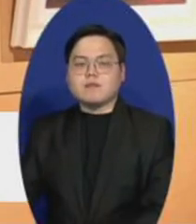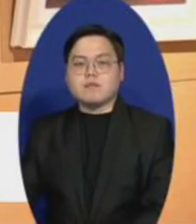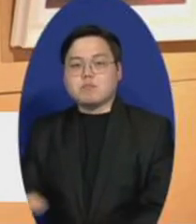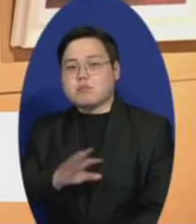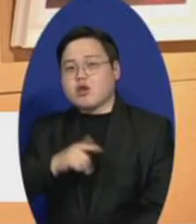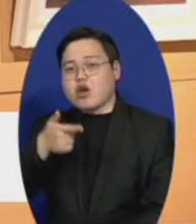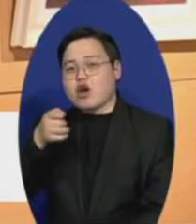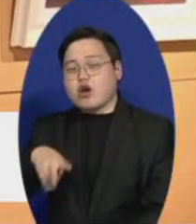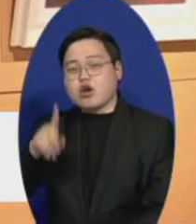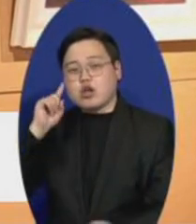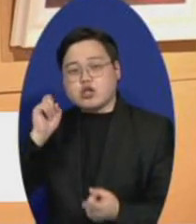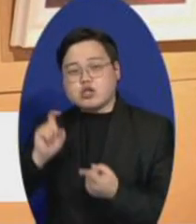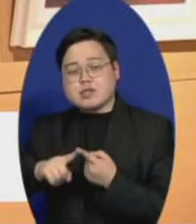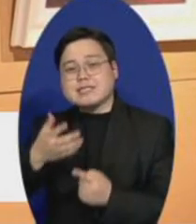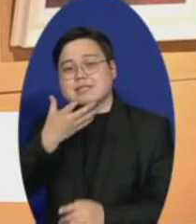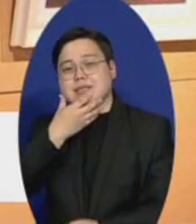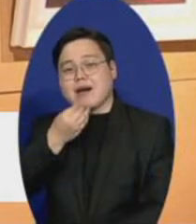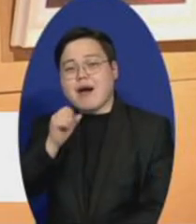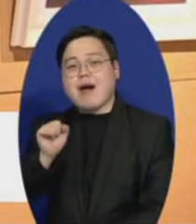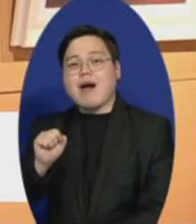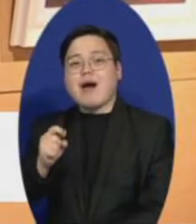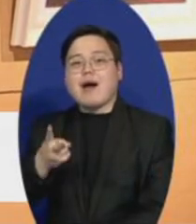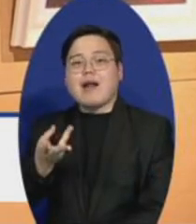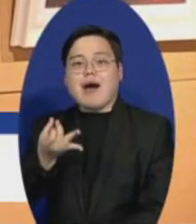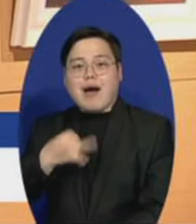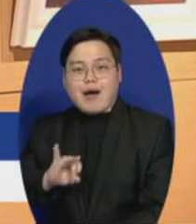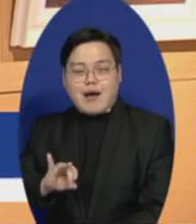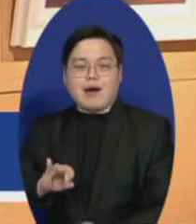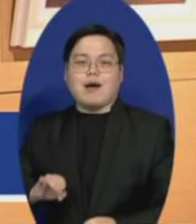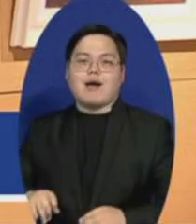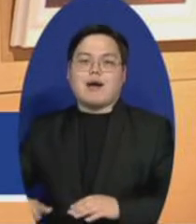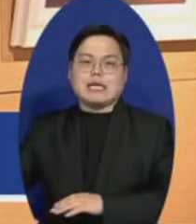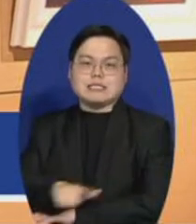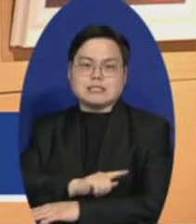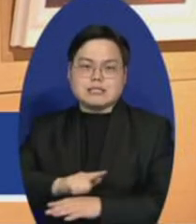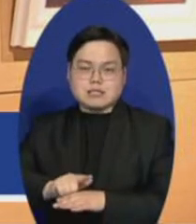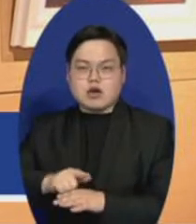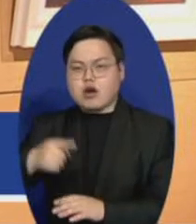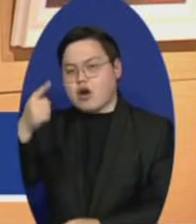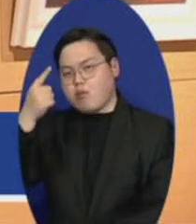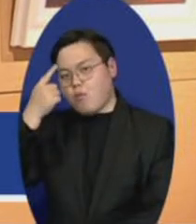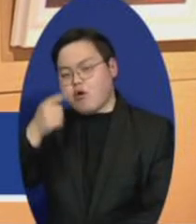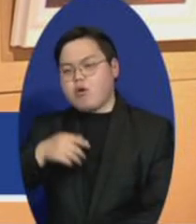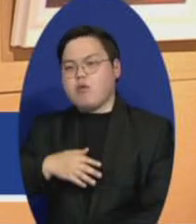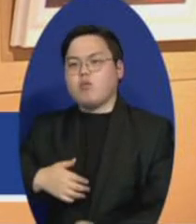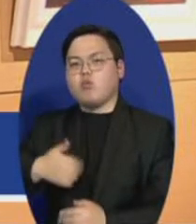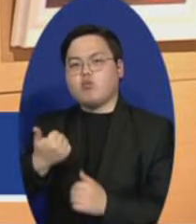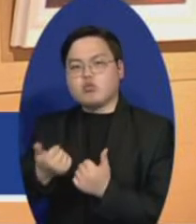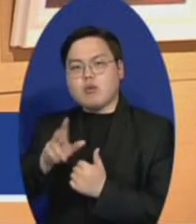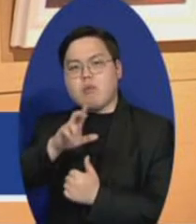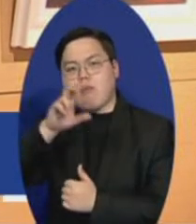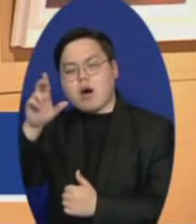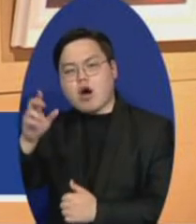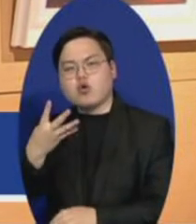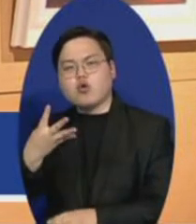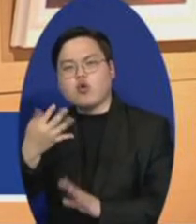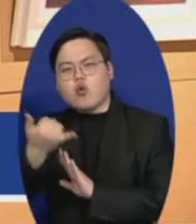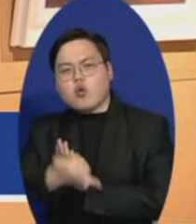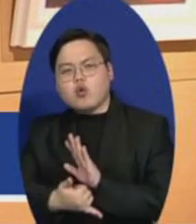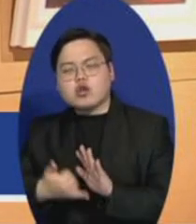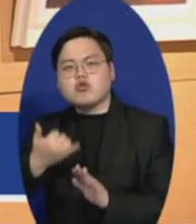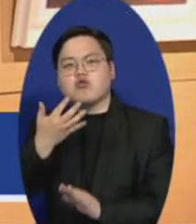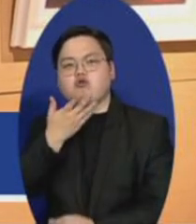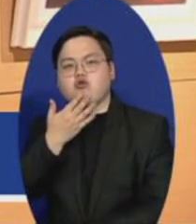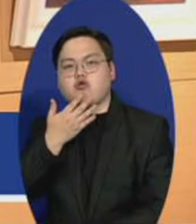бол Арын сайхан хангай нутаг гэлтгүй ер нь Монголынхоо байгалийн одоо дөрвөн улирлын өнгийг уран зурагт